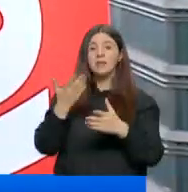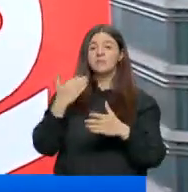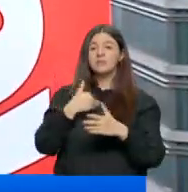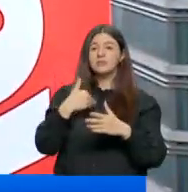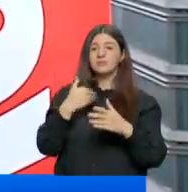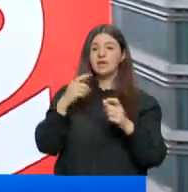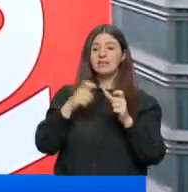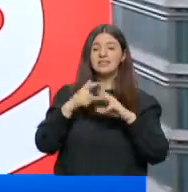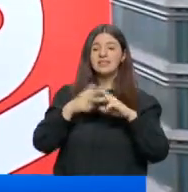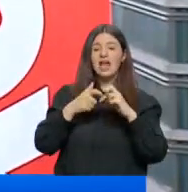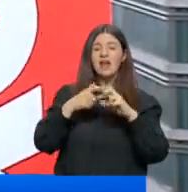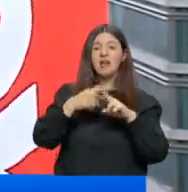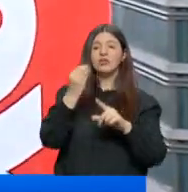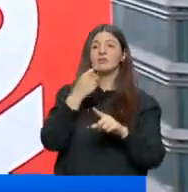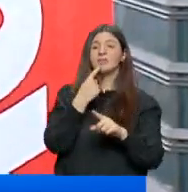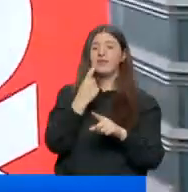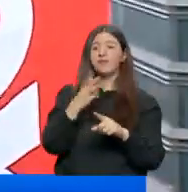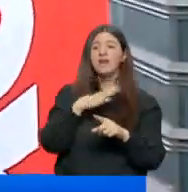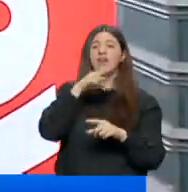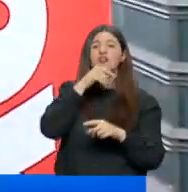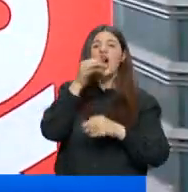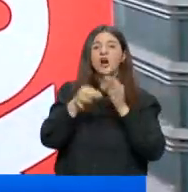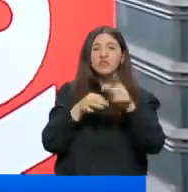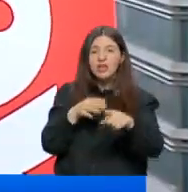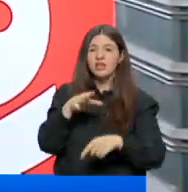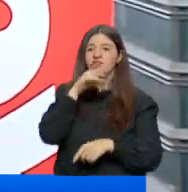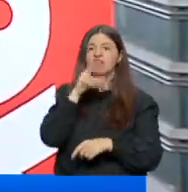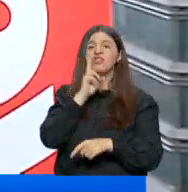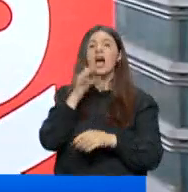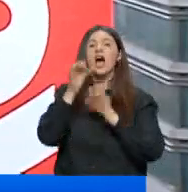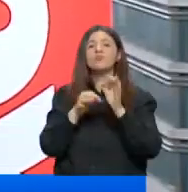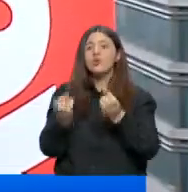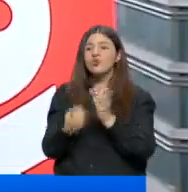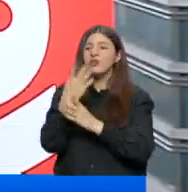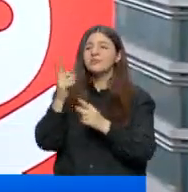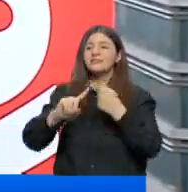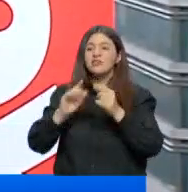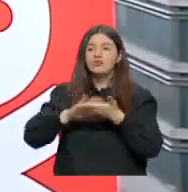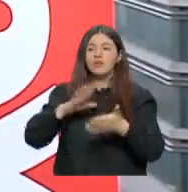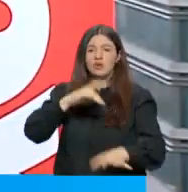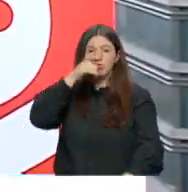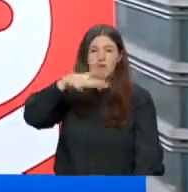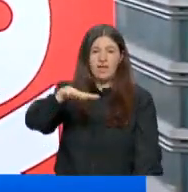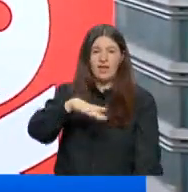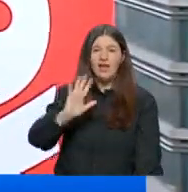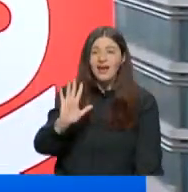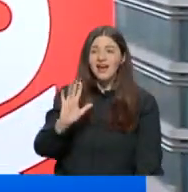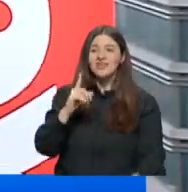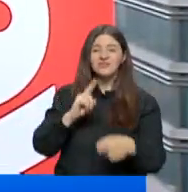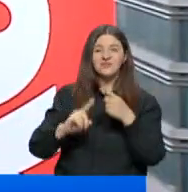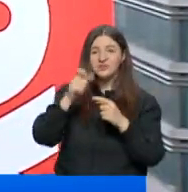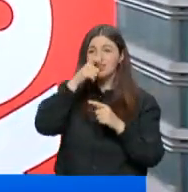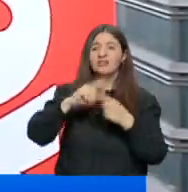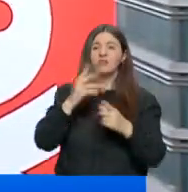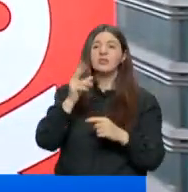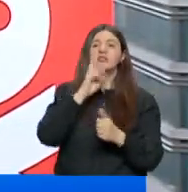Sera'nın çok güzel bir lafı var. Yaşlı amcalardan, yaşlı zengin amcalardan oluşan bir siyaset düzeni var diyor Türkiye'de. Yani Türkiye'de siyasetçi